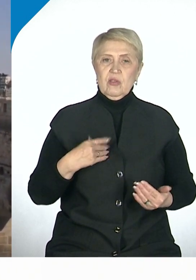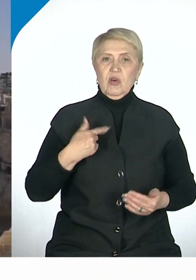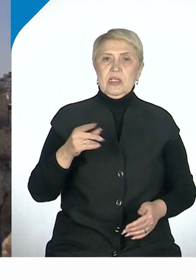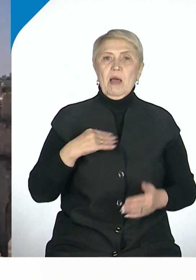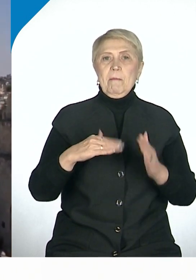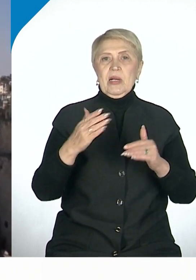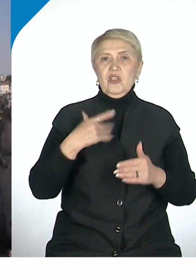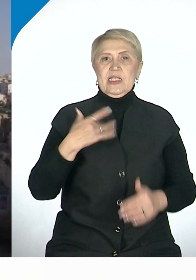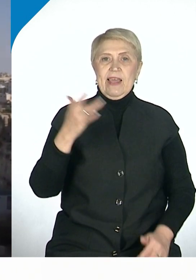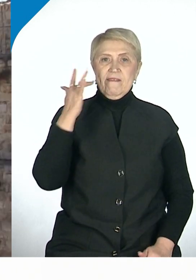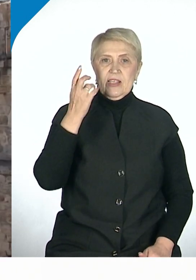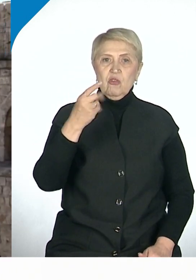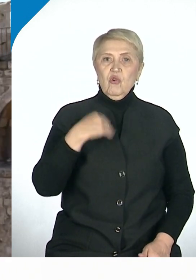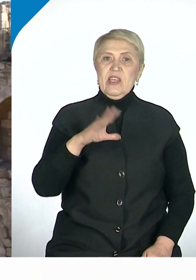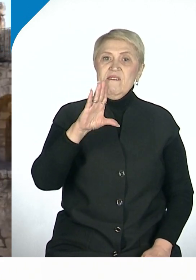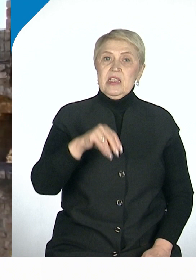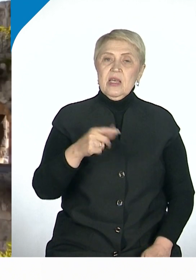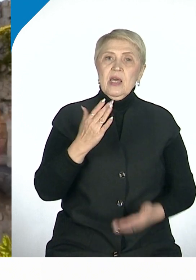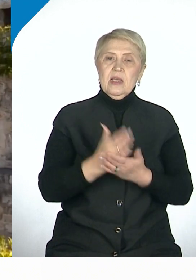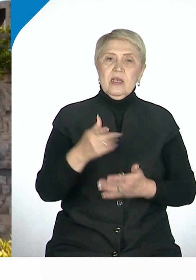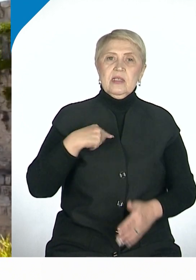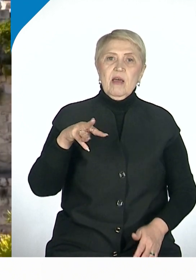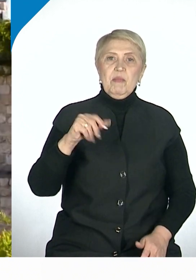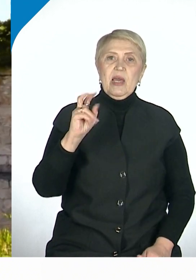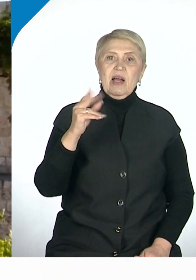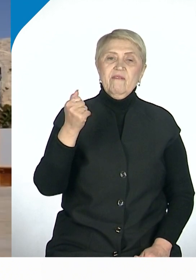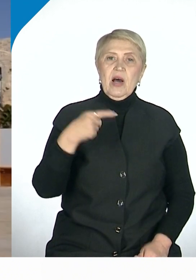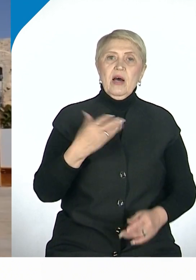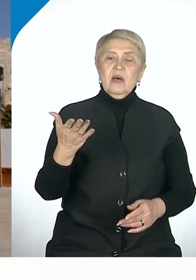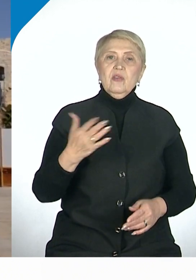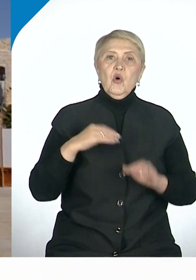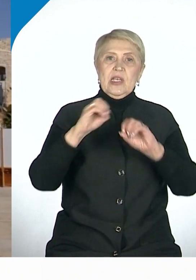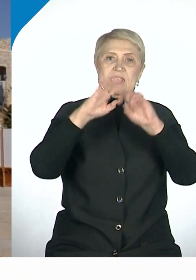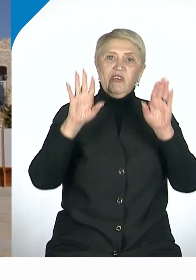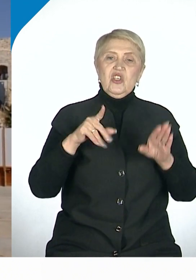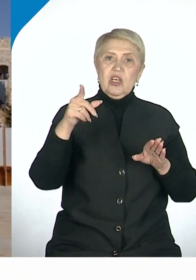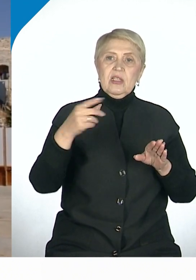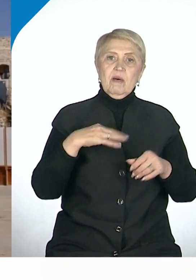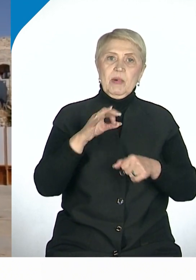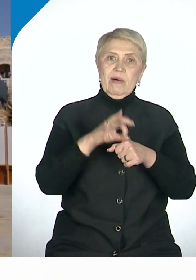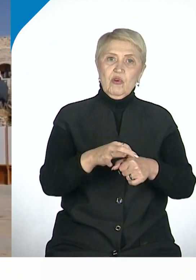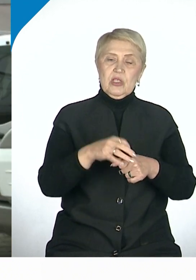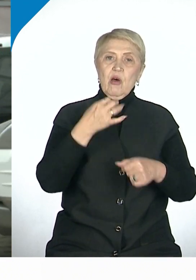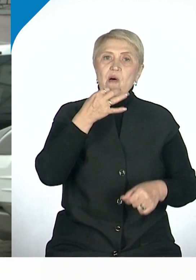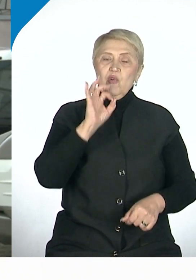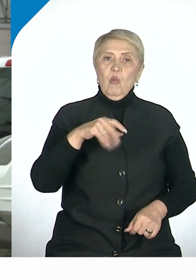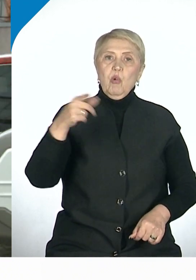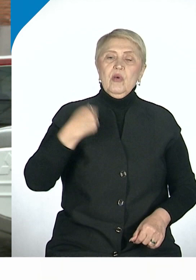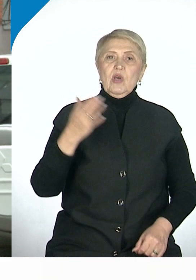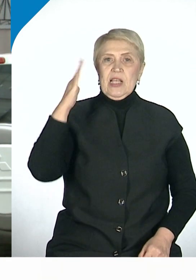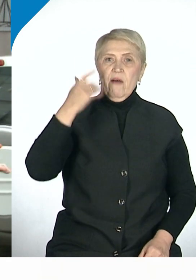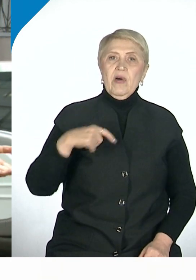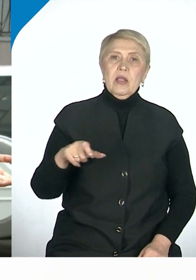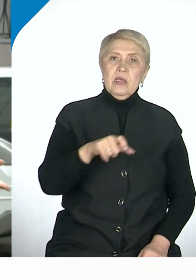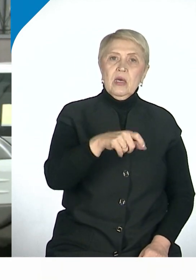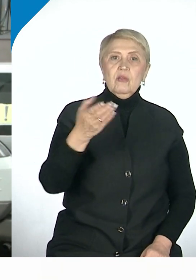не везде есть миквы. Поэтому священное омовение издревле проводится в любой реке, море, океане. Представляете,